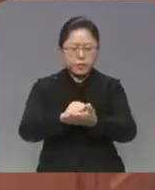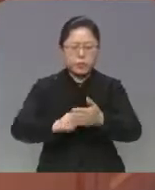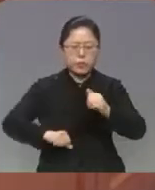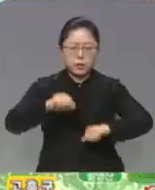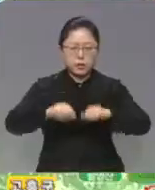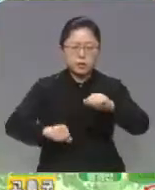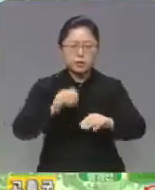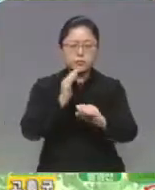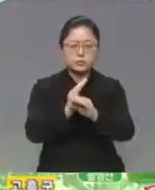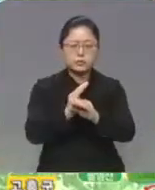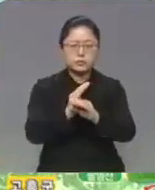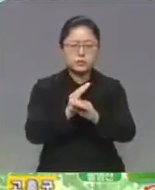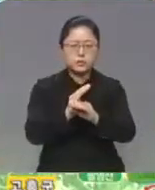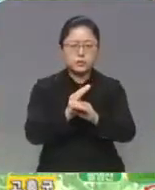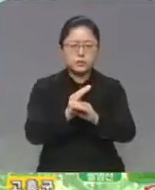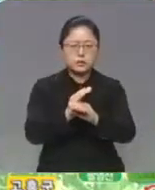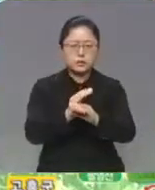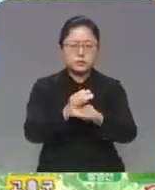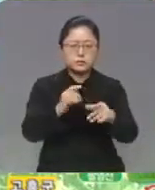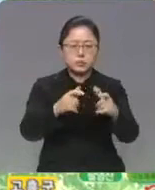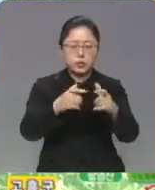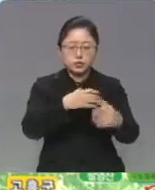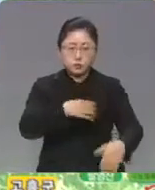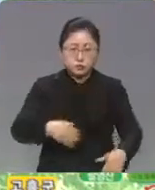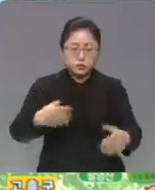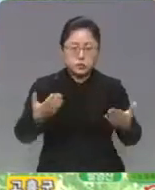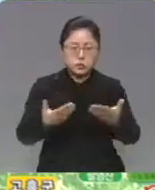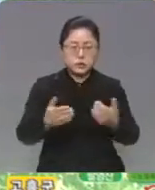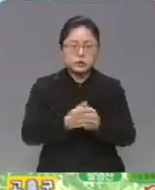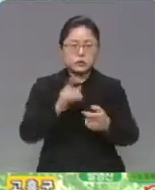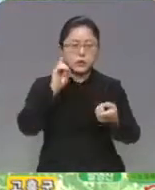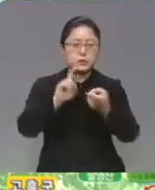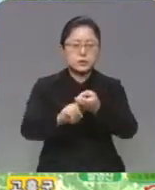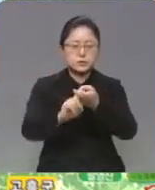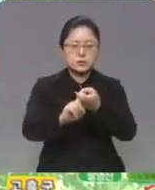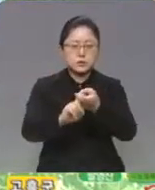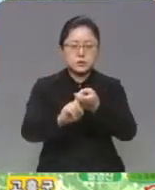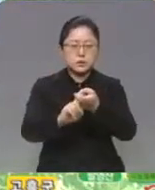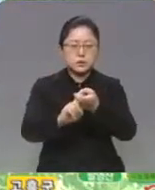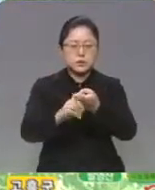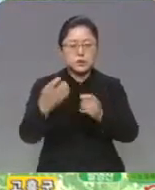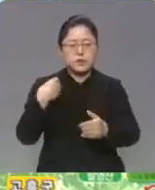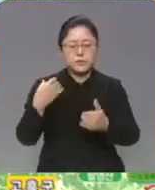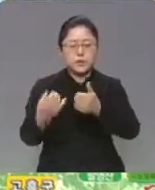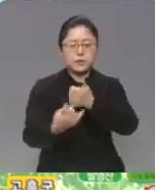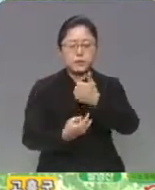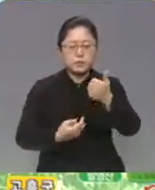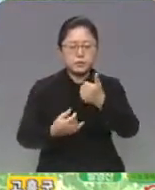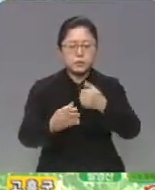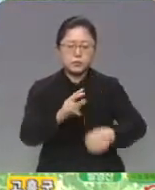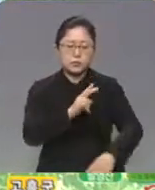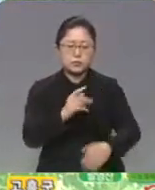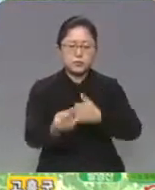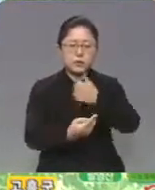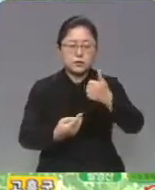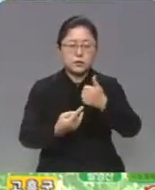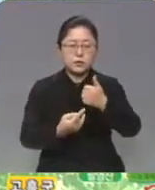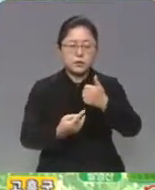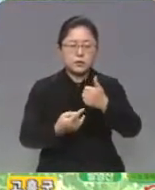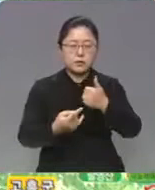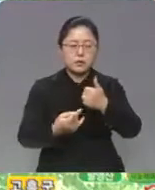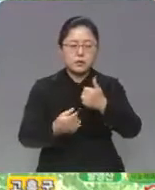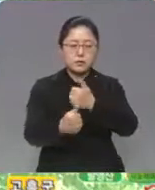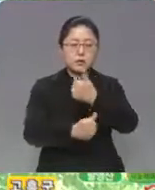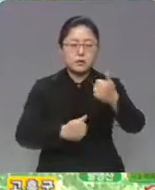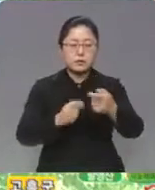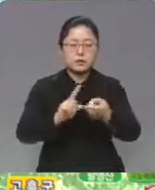나섰습니다. 지역구 사업이 됐든 아니면 관심 있는 소관 상임위의 의원님들에 대해서는 저희들이 대표 사업들을